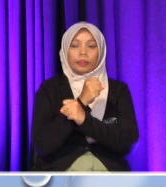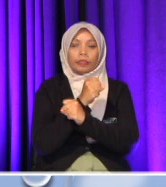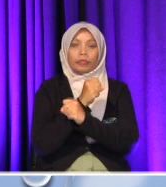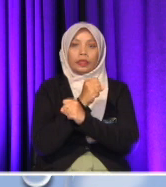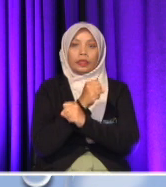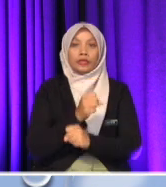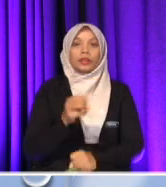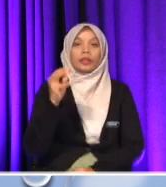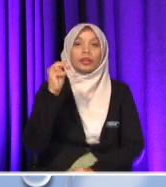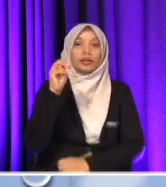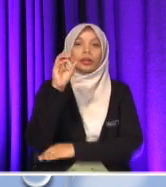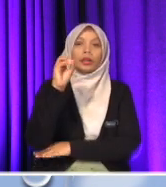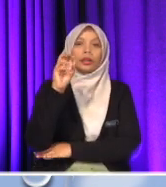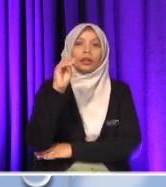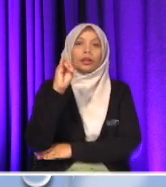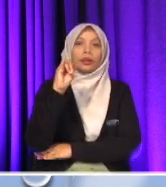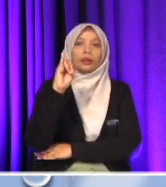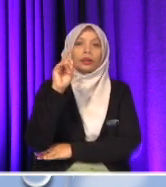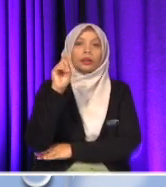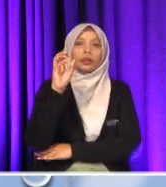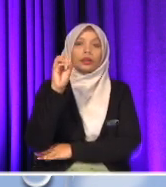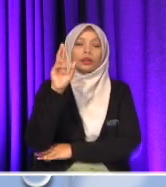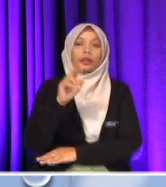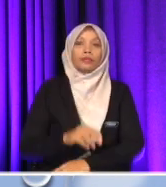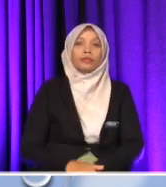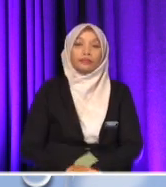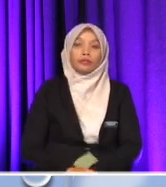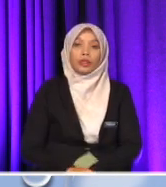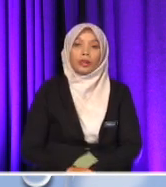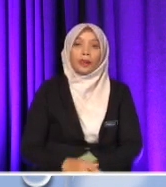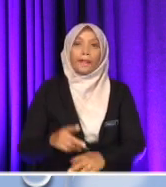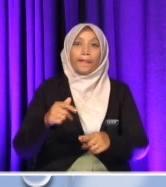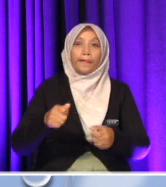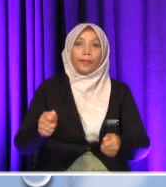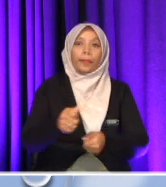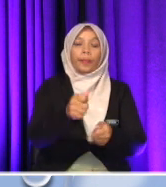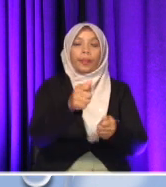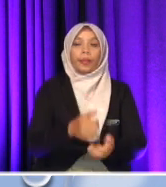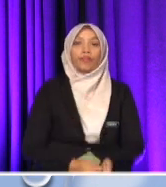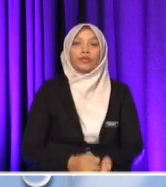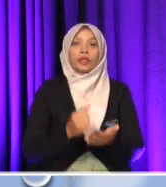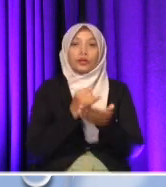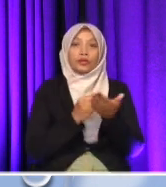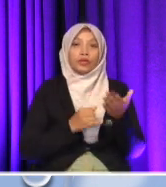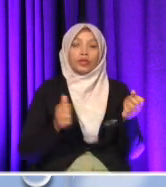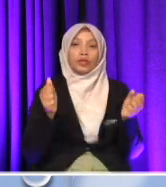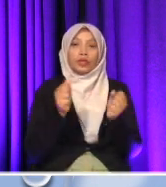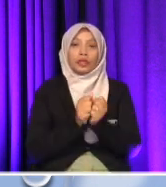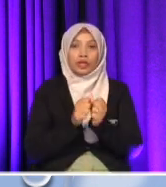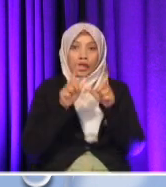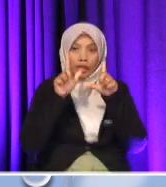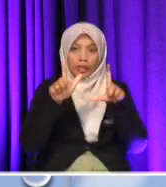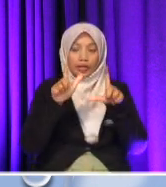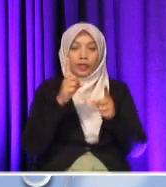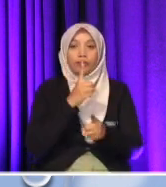Sebab komponen yang tinggal adalah pearuh saja tadi kan? Pearuh saja. So kita dapatlah lukis dengan label yang betul. Okey,